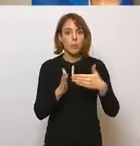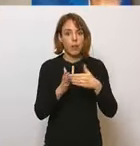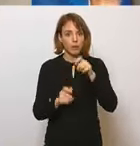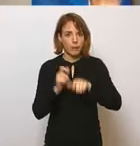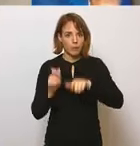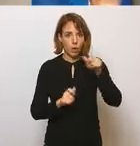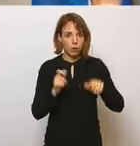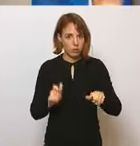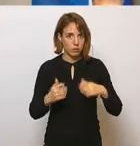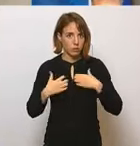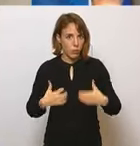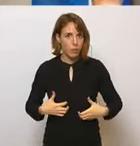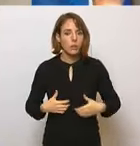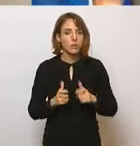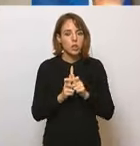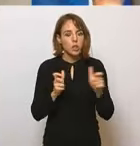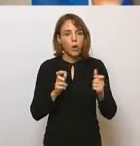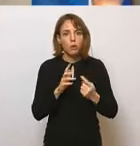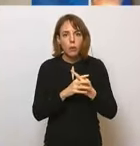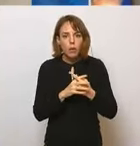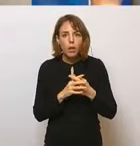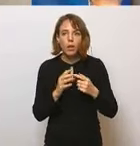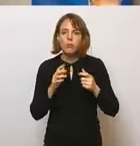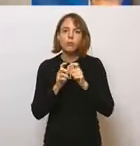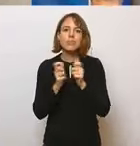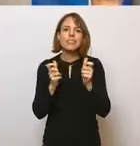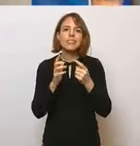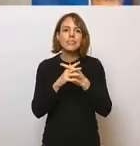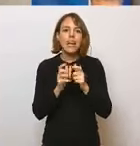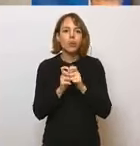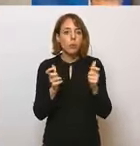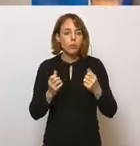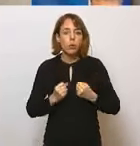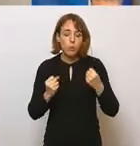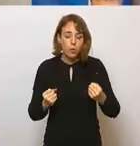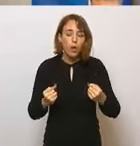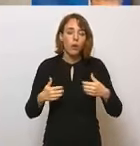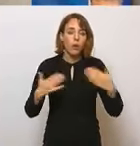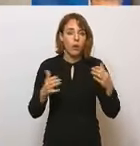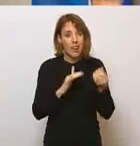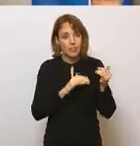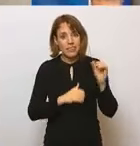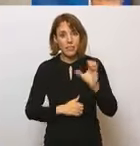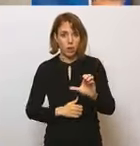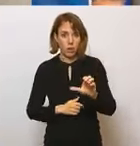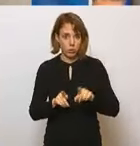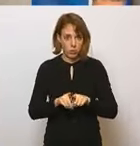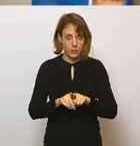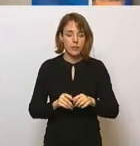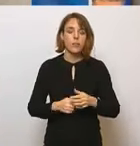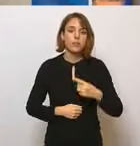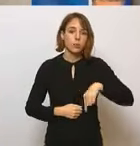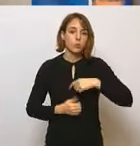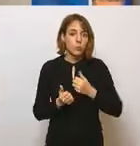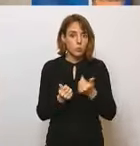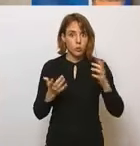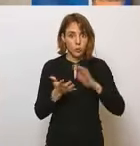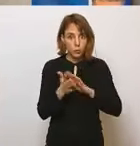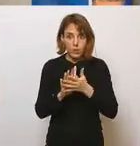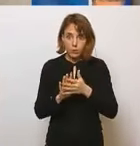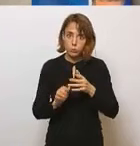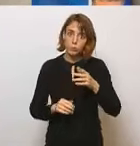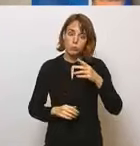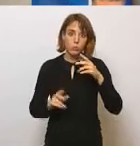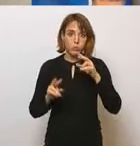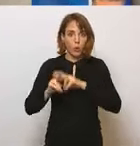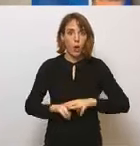fois entrepreneurs, start-up et investisseurs. On est aussi membre du board de différentes associations à l'échelle européenne qui